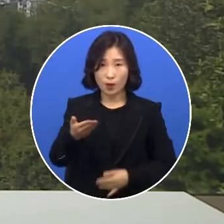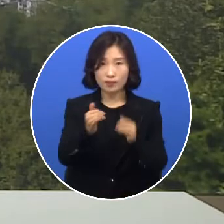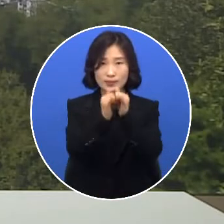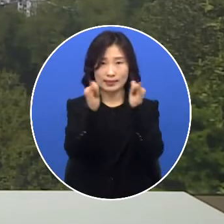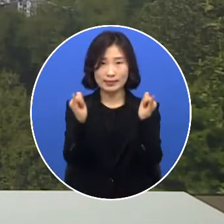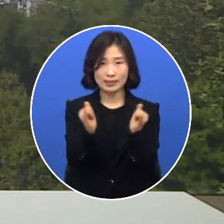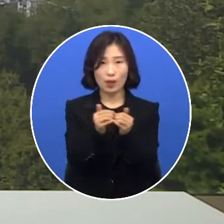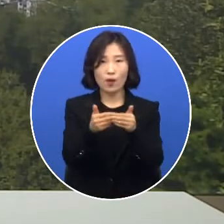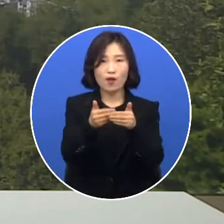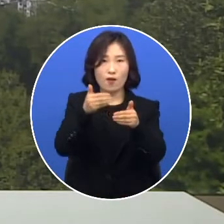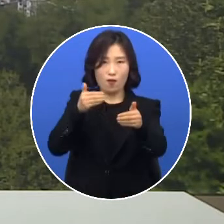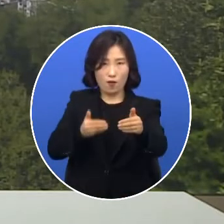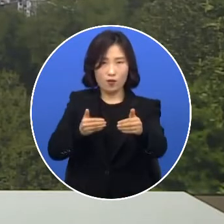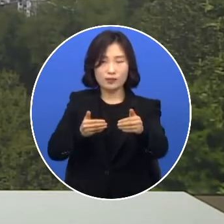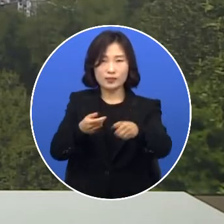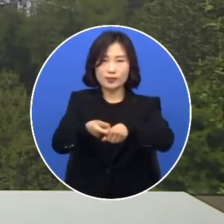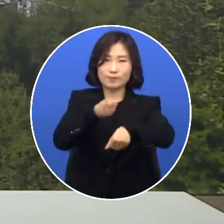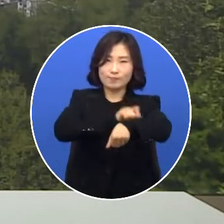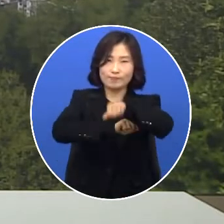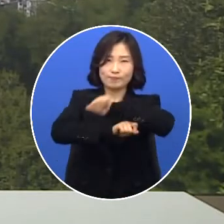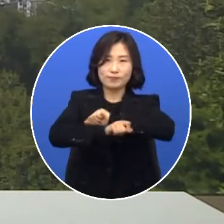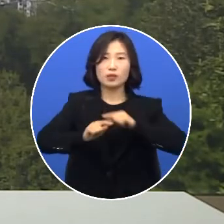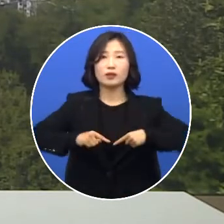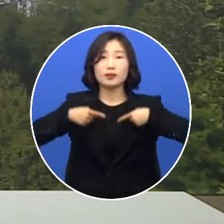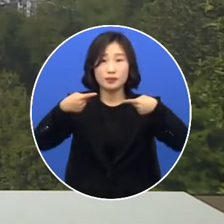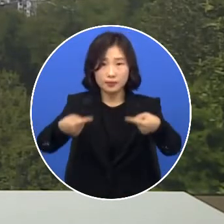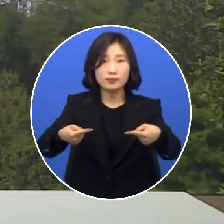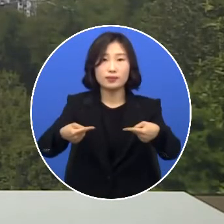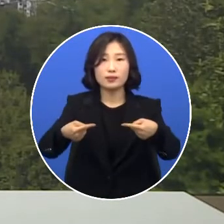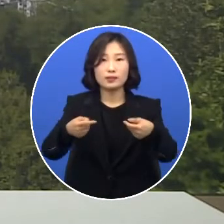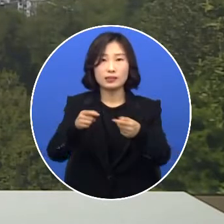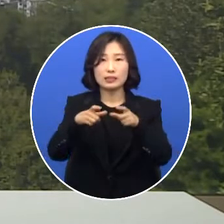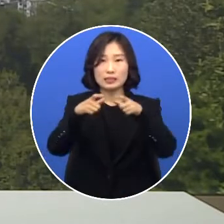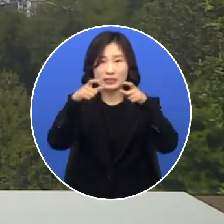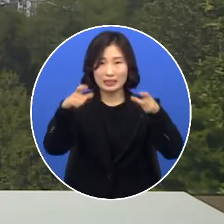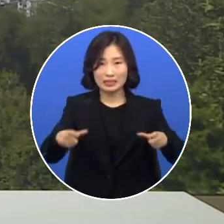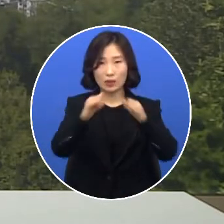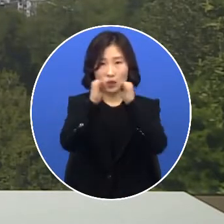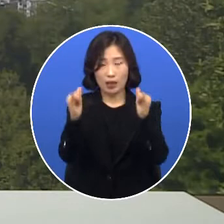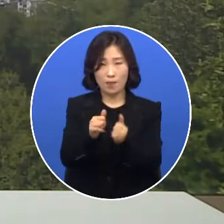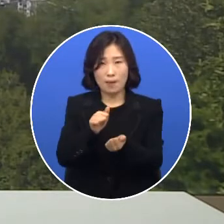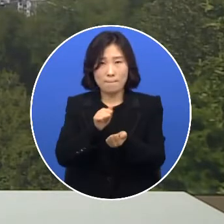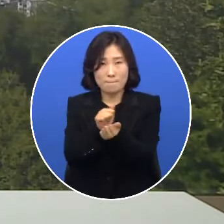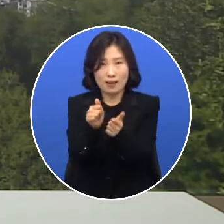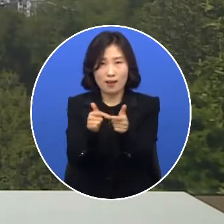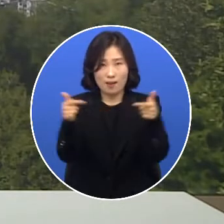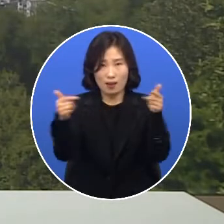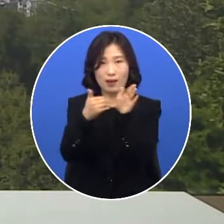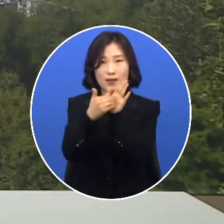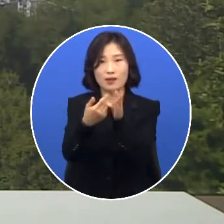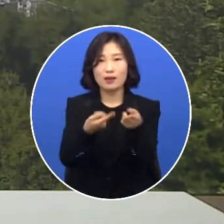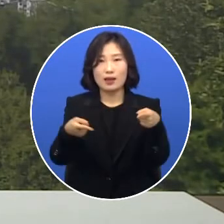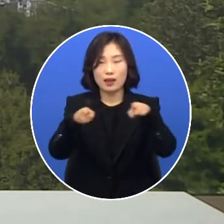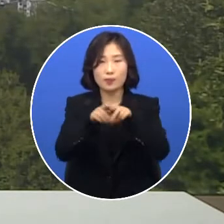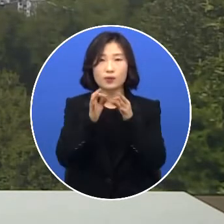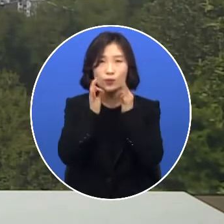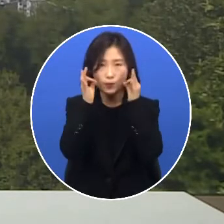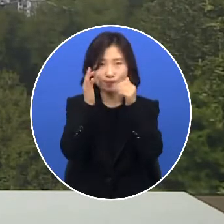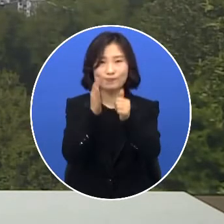여러분, 적극적인 사회적 거리두기 참여로 지역사회로 감염병 확산 차단에 함께해 주시길